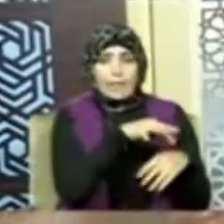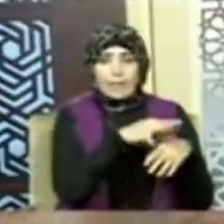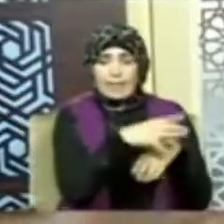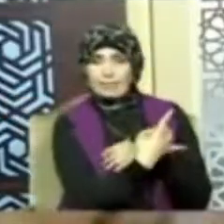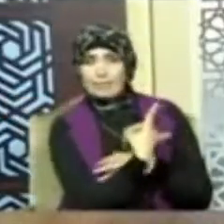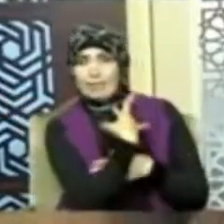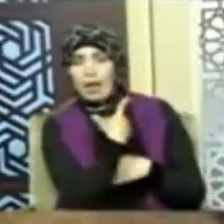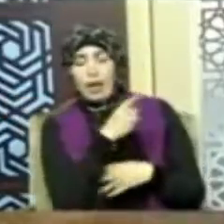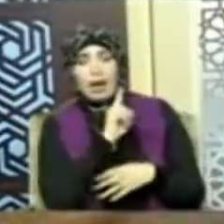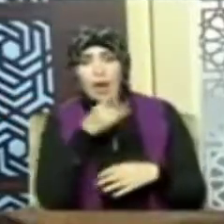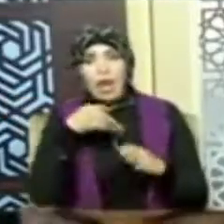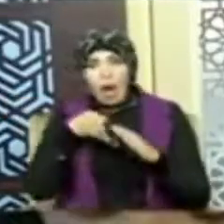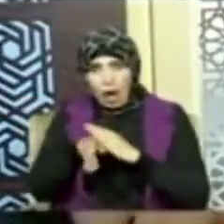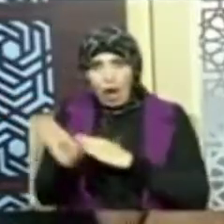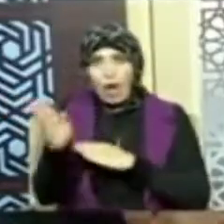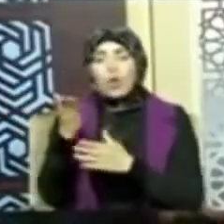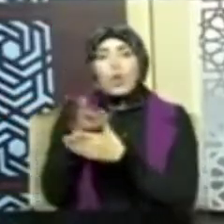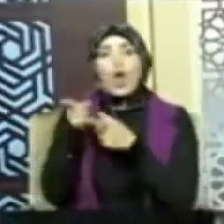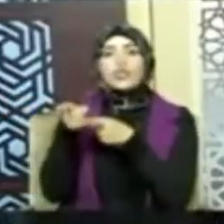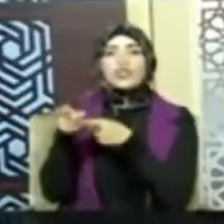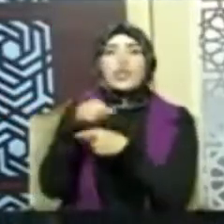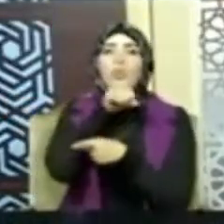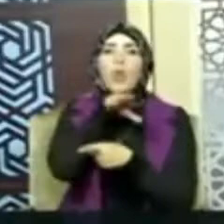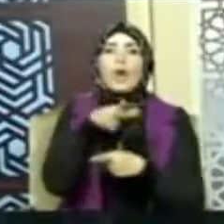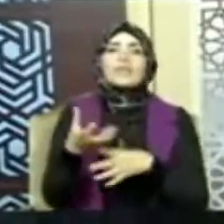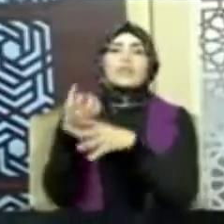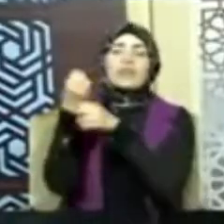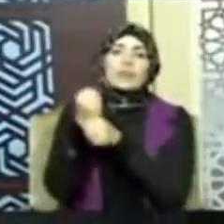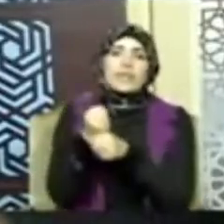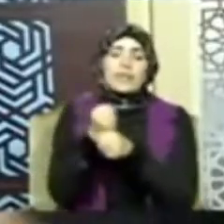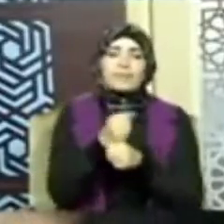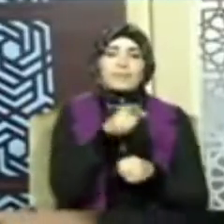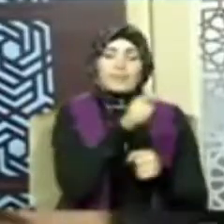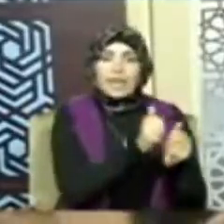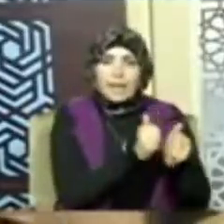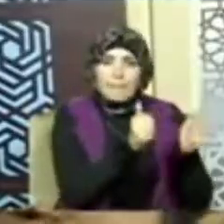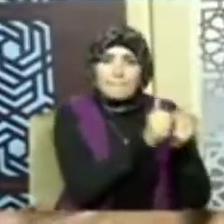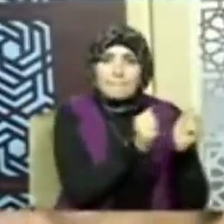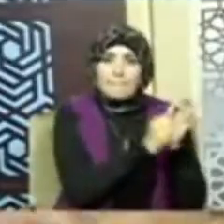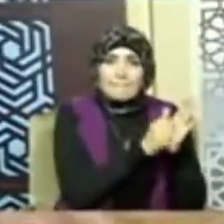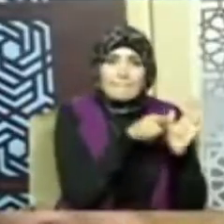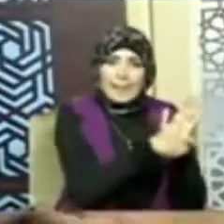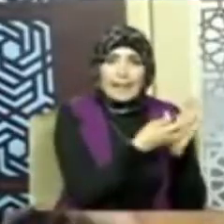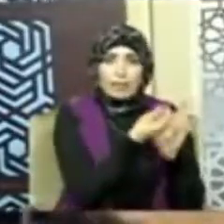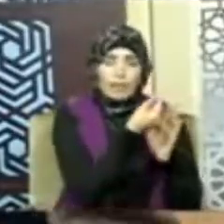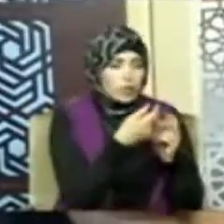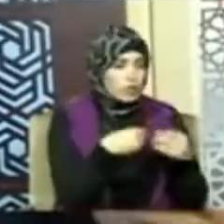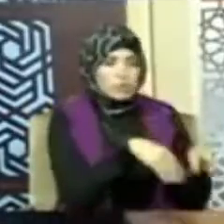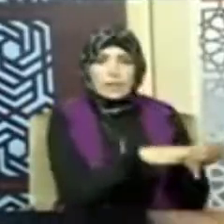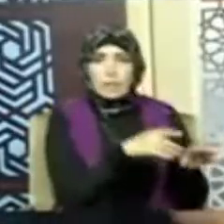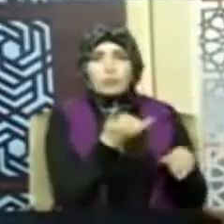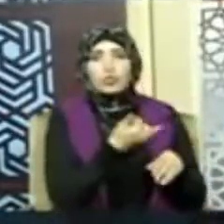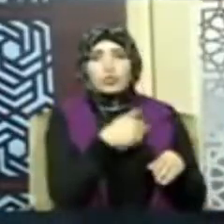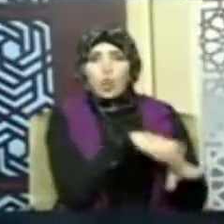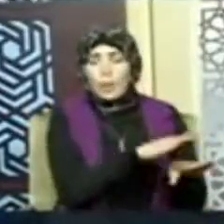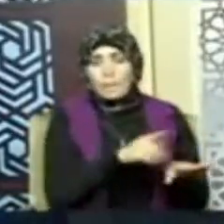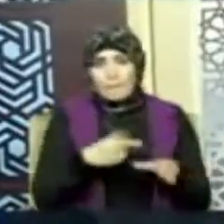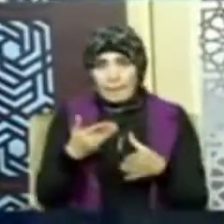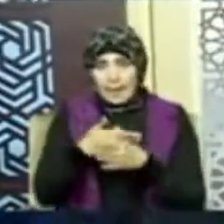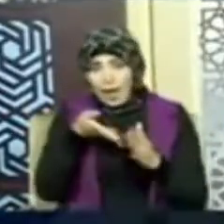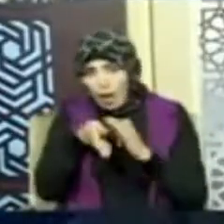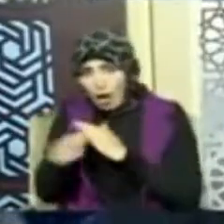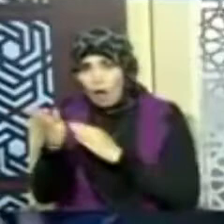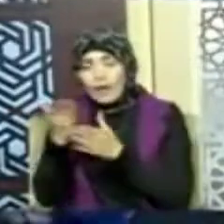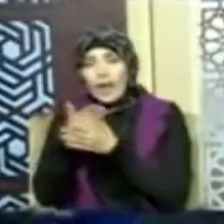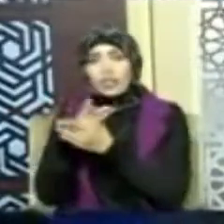الذين أخرجوا من ديارهم وأموالهم. لماذا؟ لا ليتاجروا بدين الله، ولا